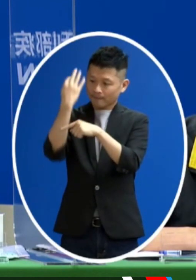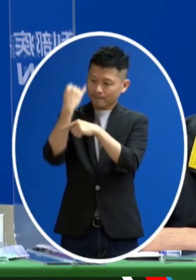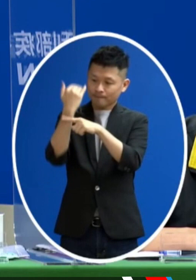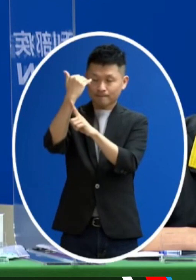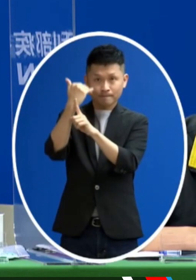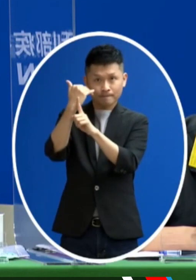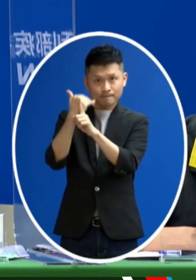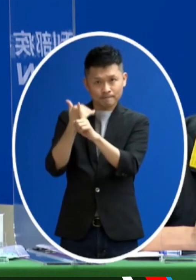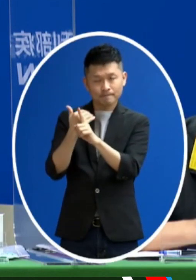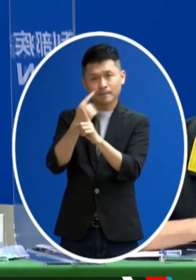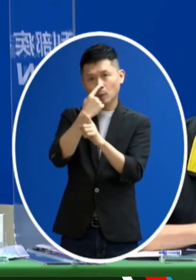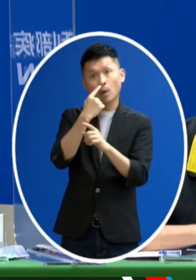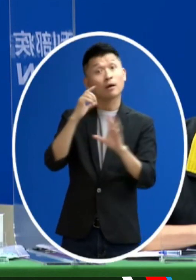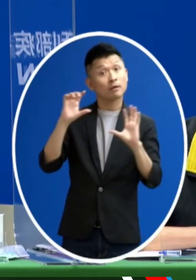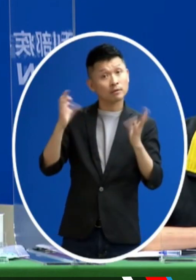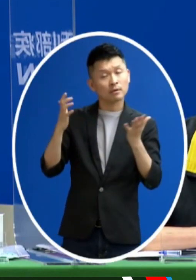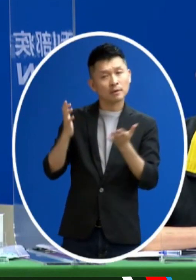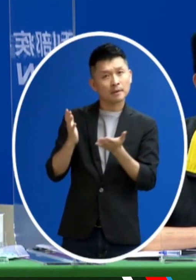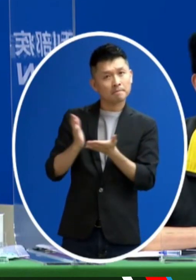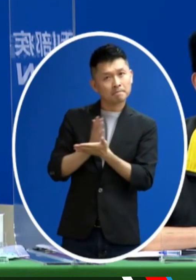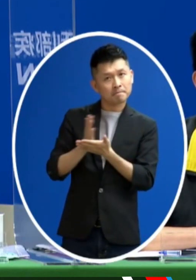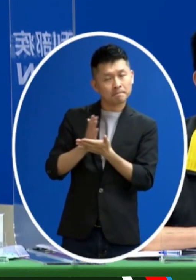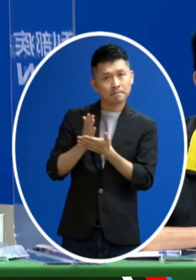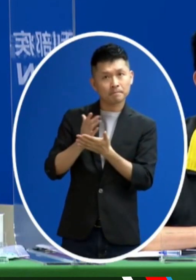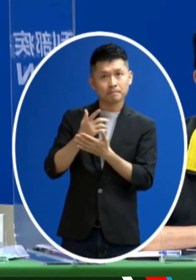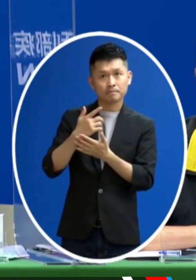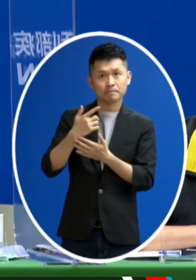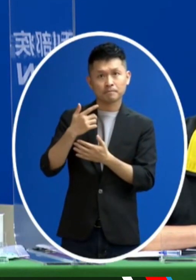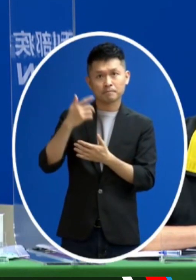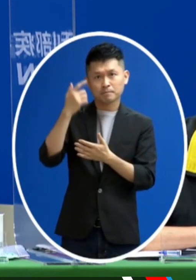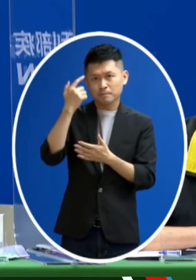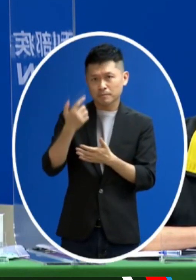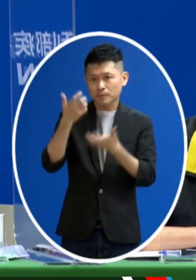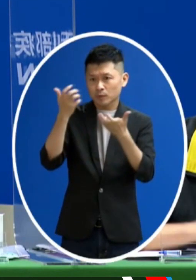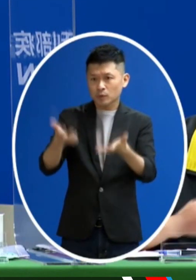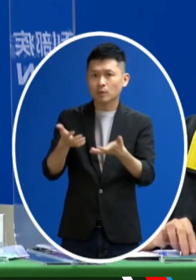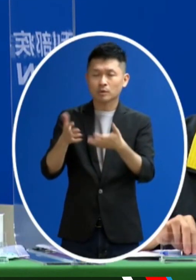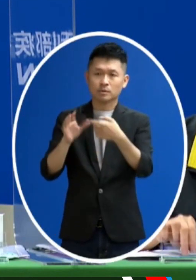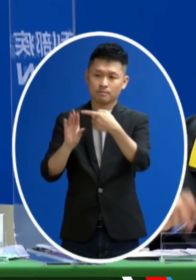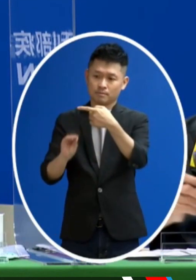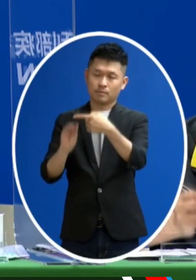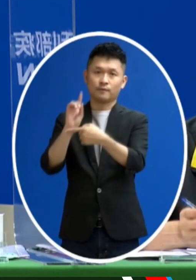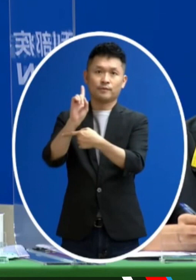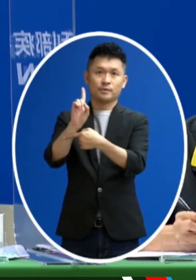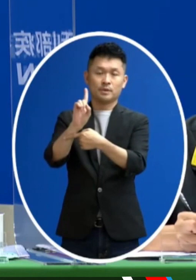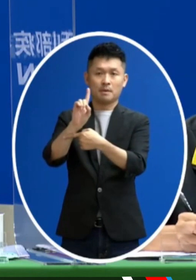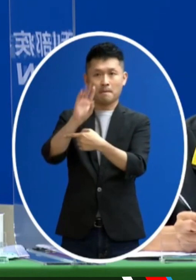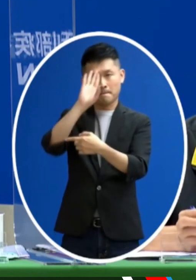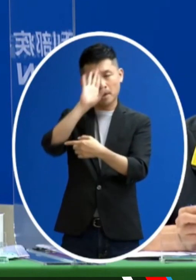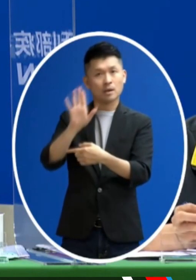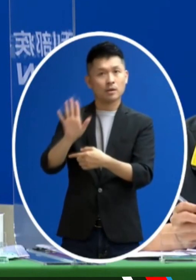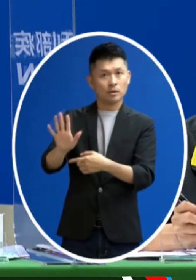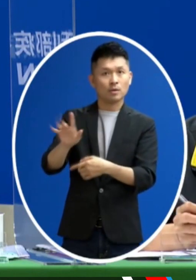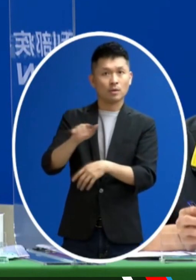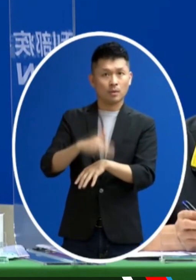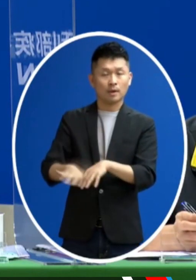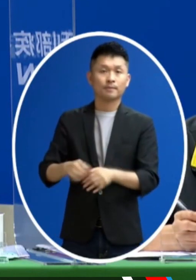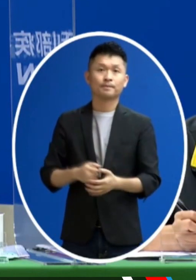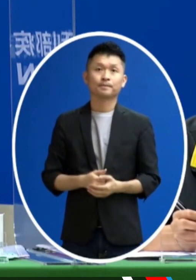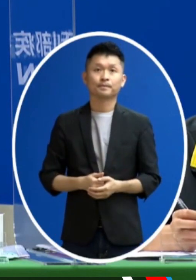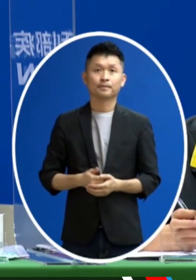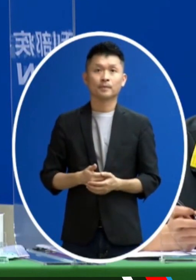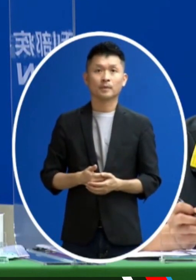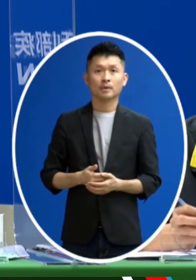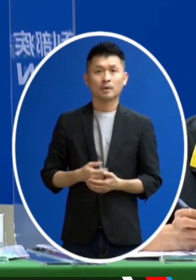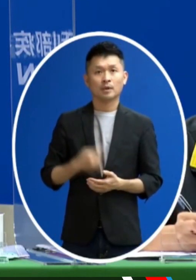概这个最糟的状况大概1/1000，这是我粗估的，用刚才那个数字去换算。所以如果最